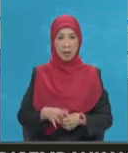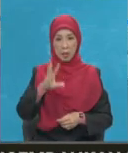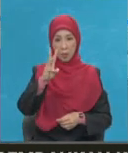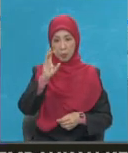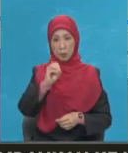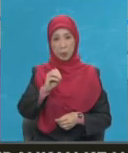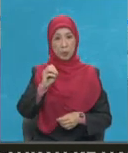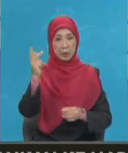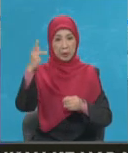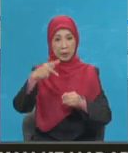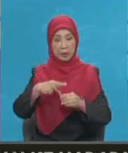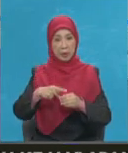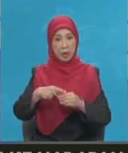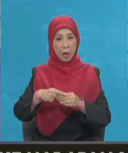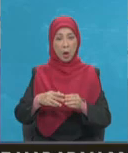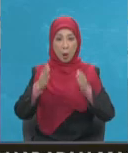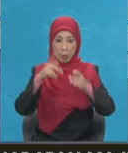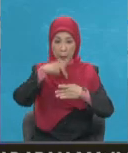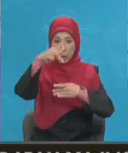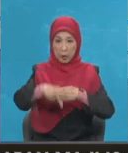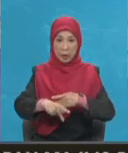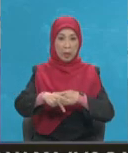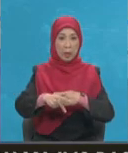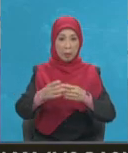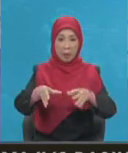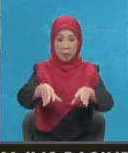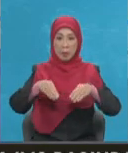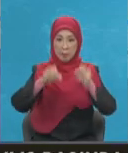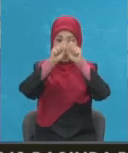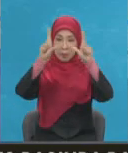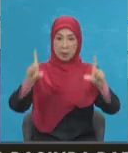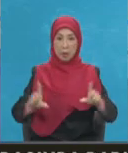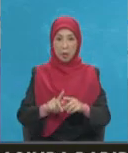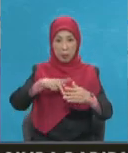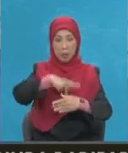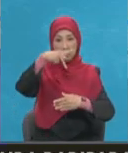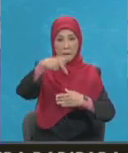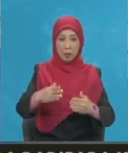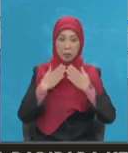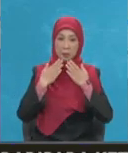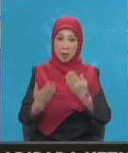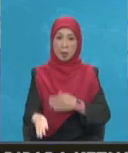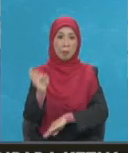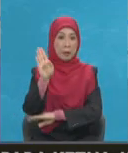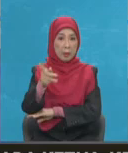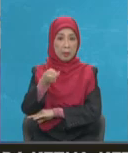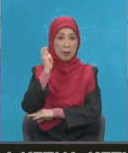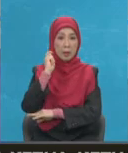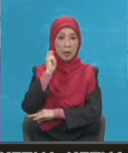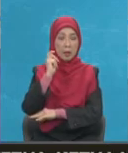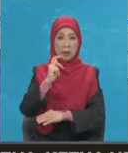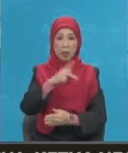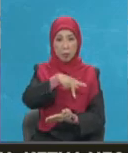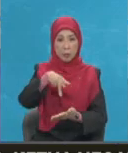...60 peserta program Belia Cinta Tanah Air kali ke-18 menerima sijil pada majlis program penghargaan petang tadi di Pusat